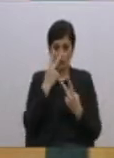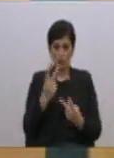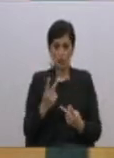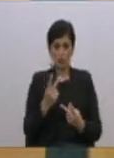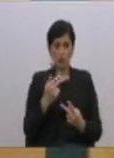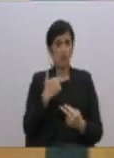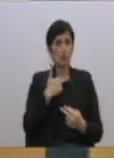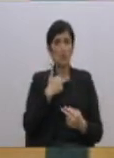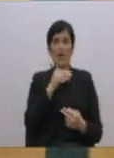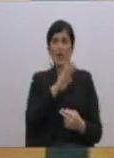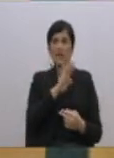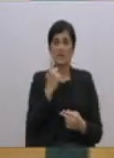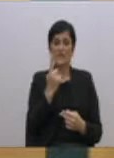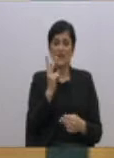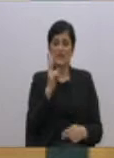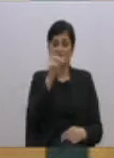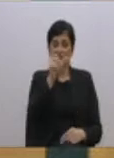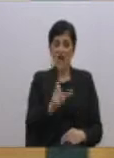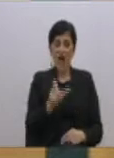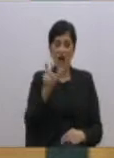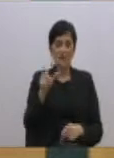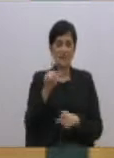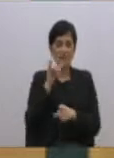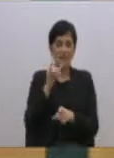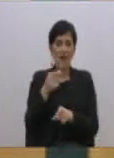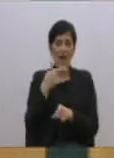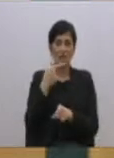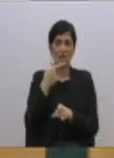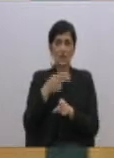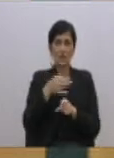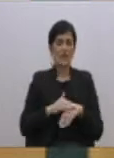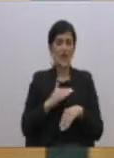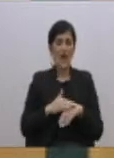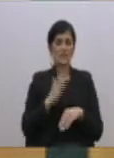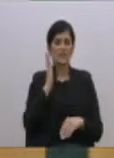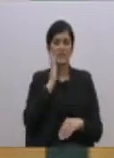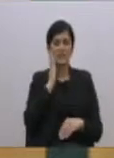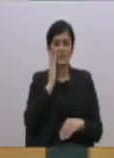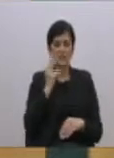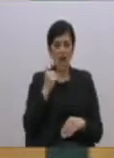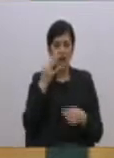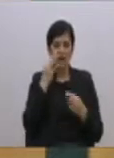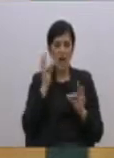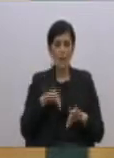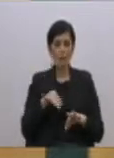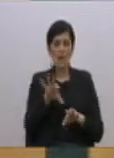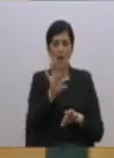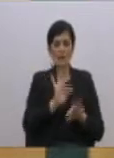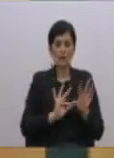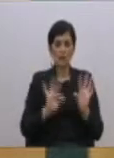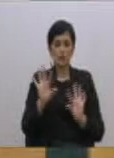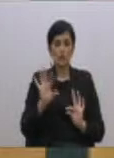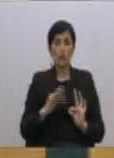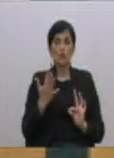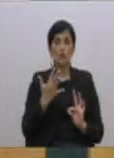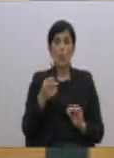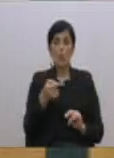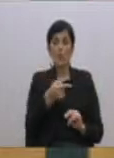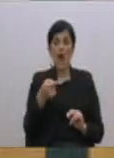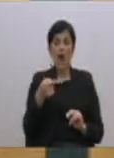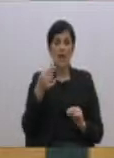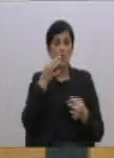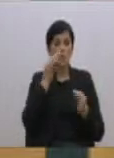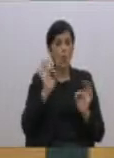ვერ დაასახელებთ ვერცერთ კანდიდატს, რომელს დაუწუნებთ კომპეტენციას კიდევ რომლებიც იქნენ არჩეული. Რომელ საკლია